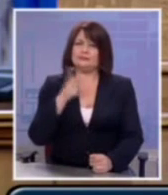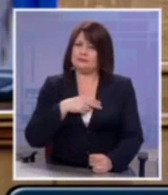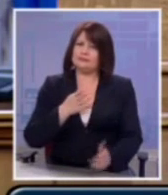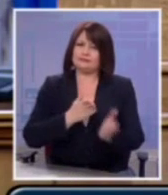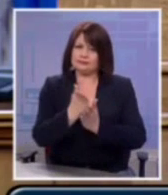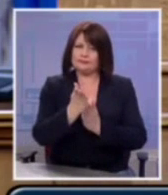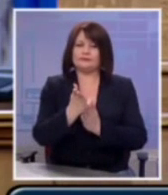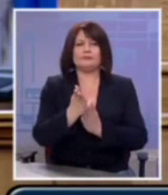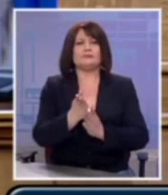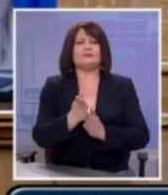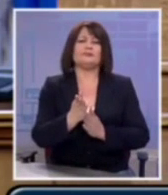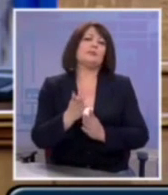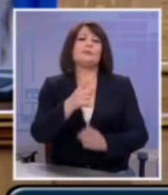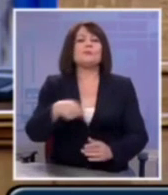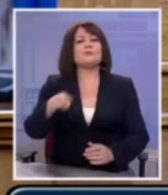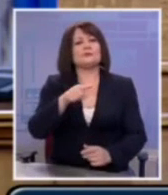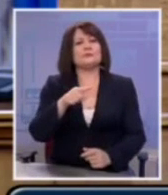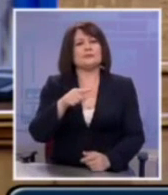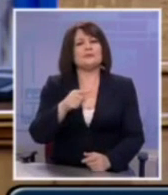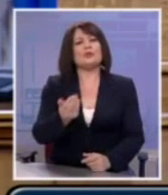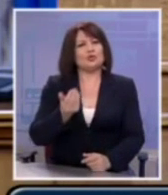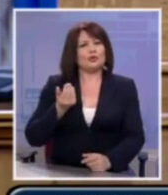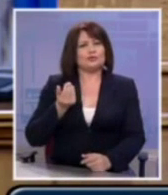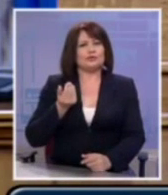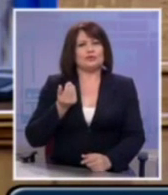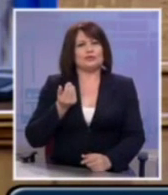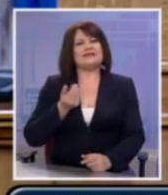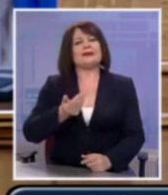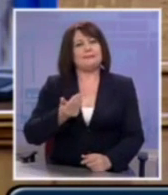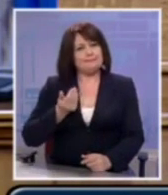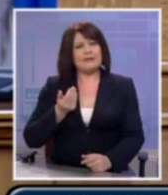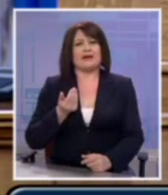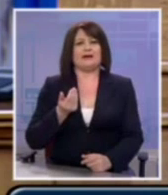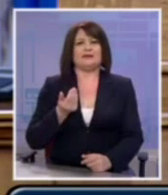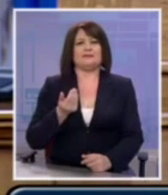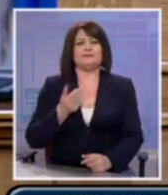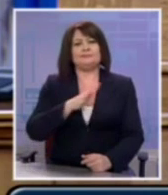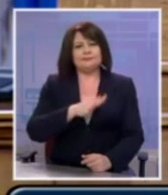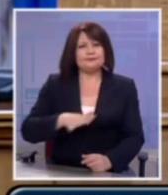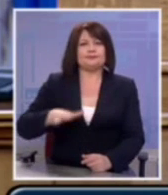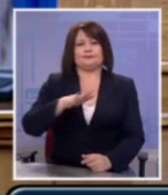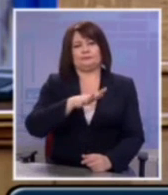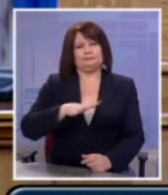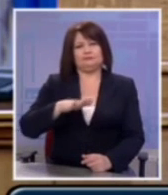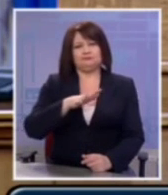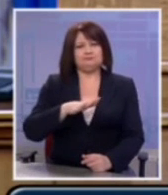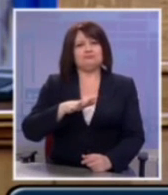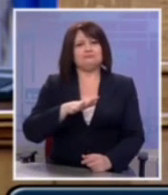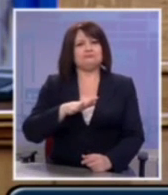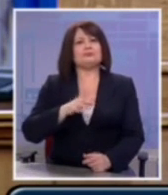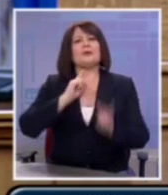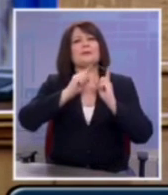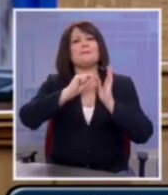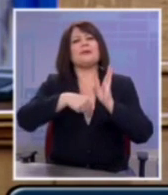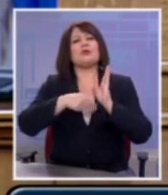πλήρως εκείνους που εγκαίρως και πριν αναπτυχθεί σε όλη της την έκταση η